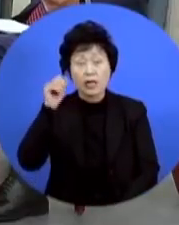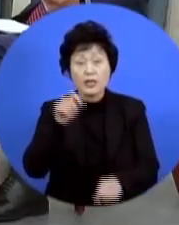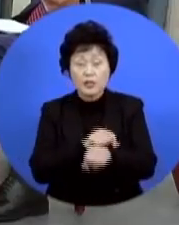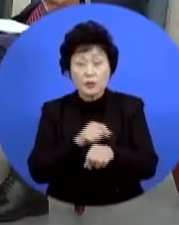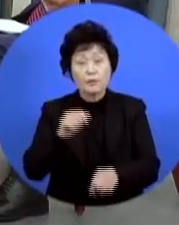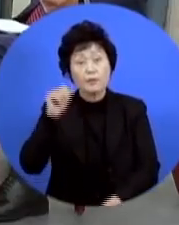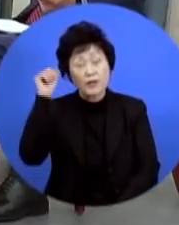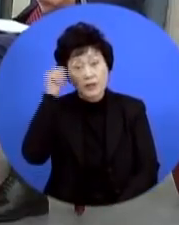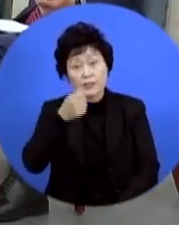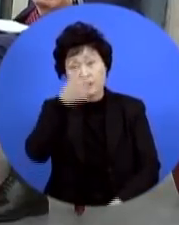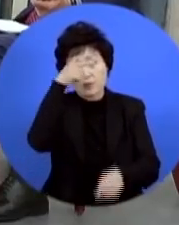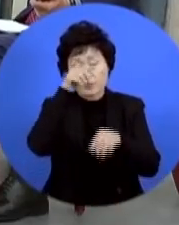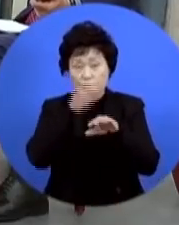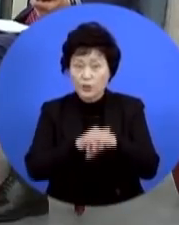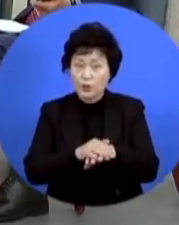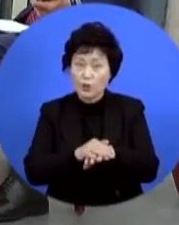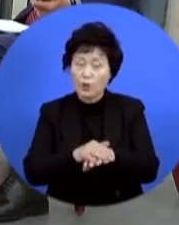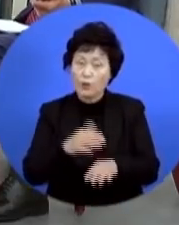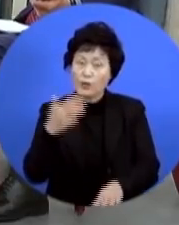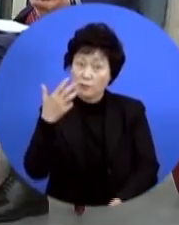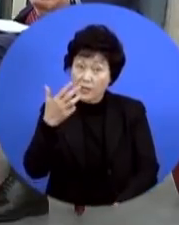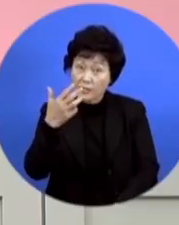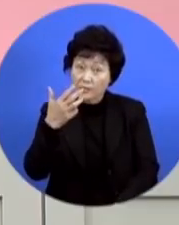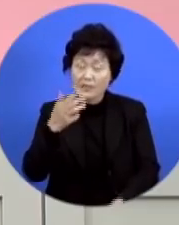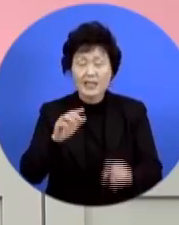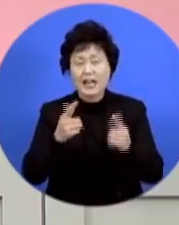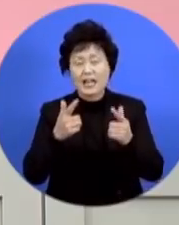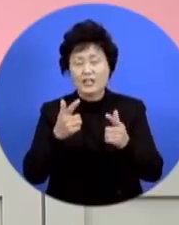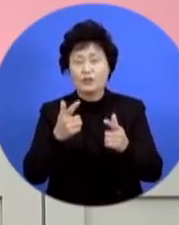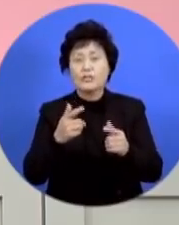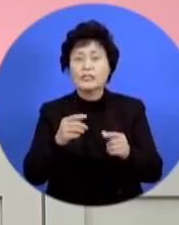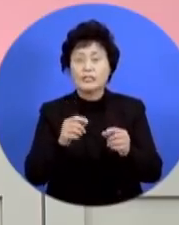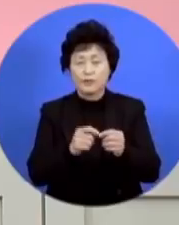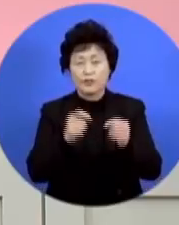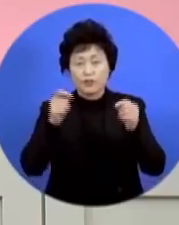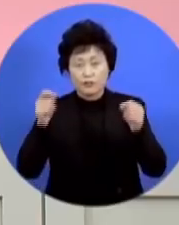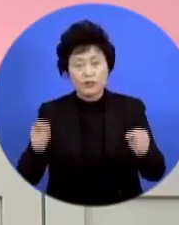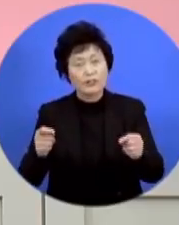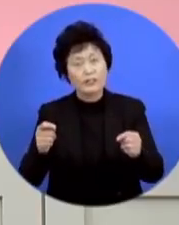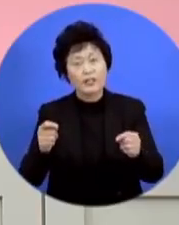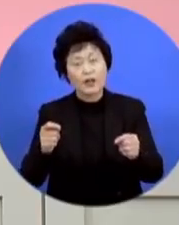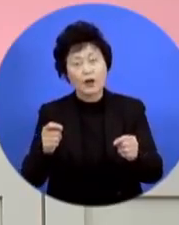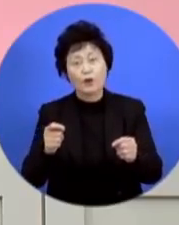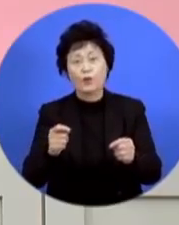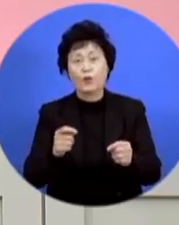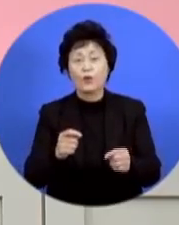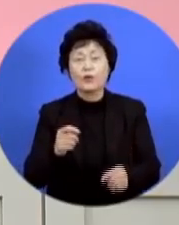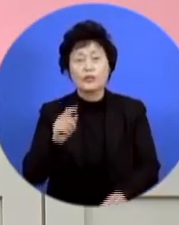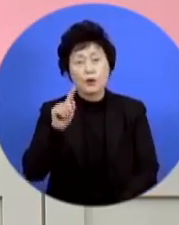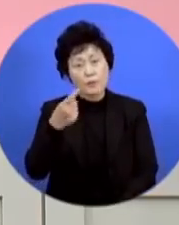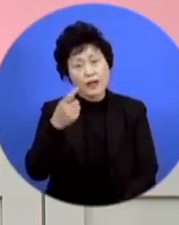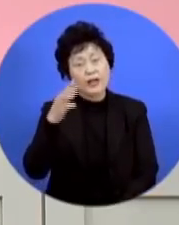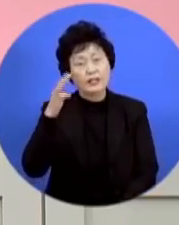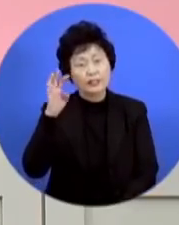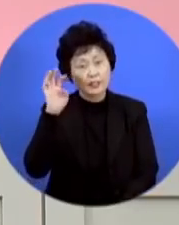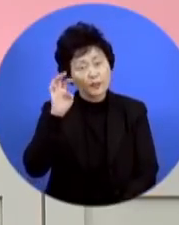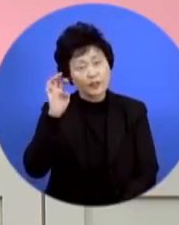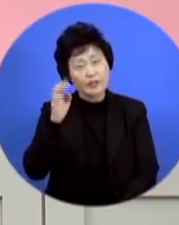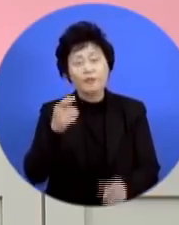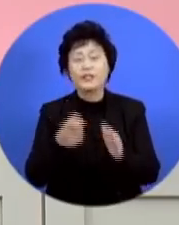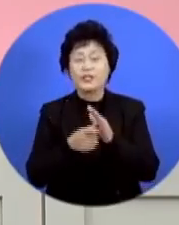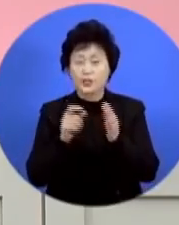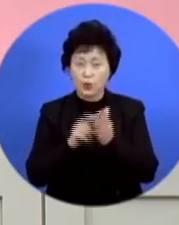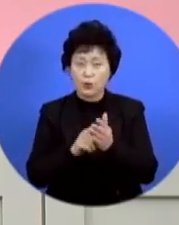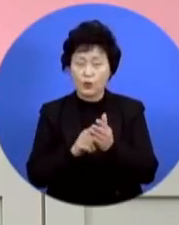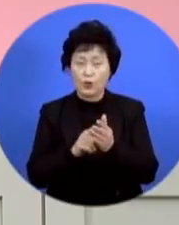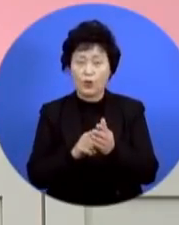135일. 지금 135일 갔어요? 중간에 조금 쉬었다가 정부가 또 광복절 이후에 또 세게 하면서 저 또 그냥.